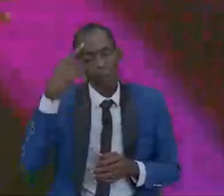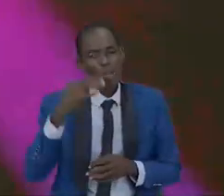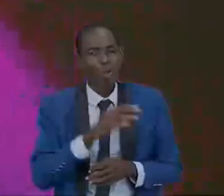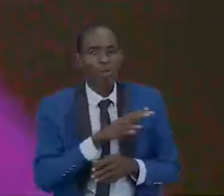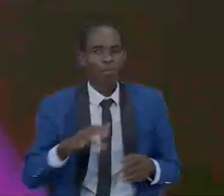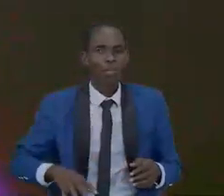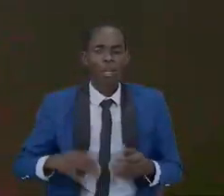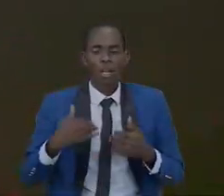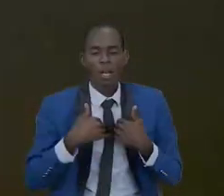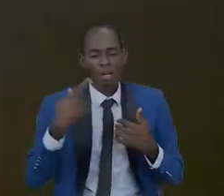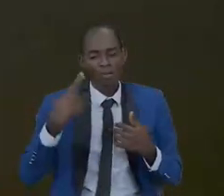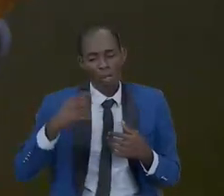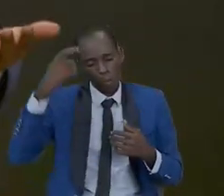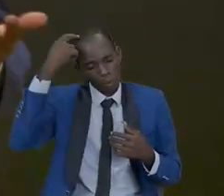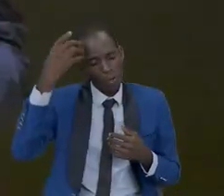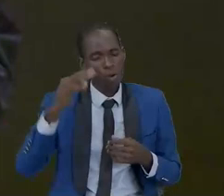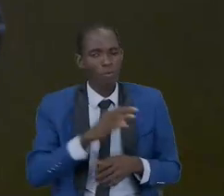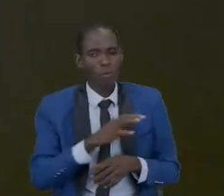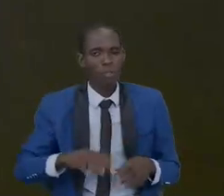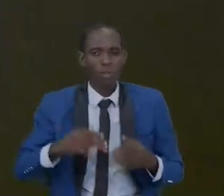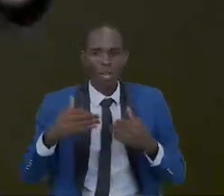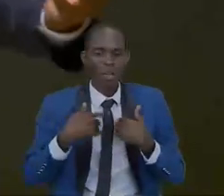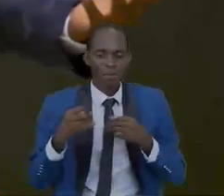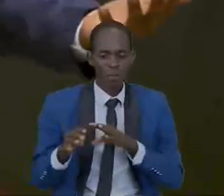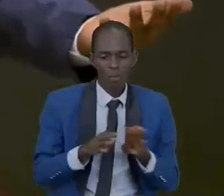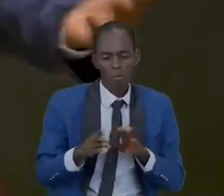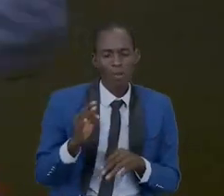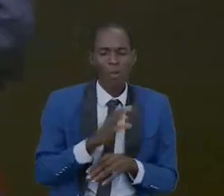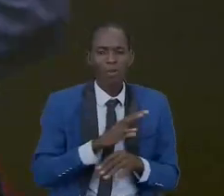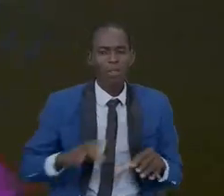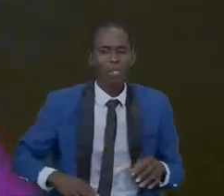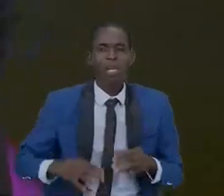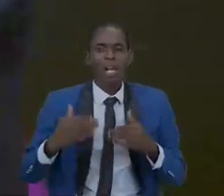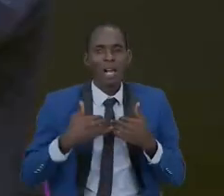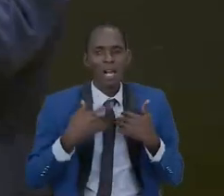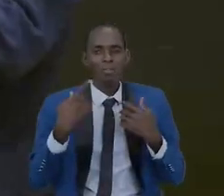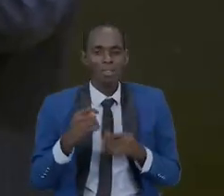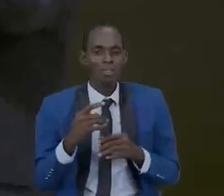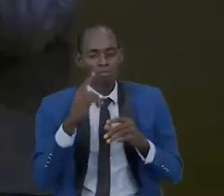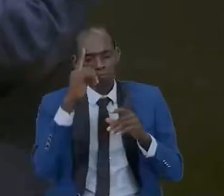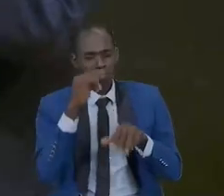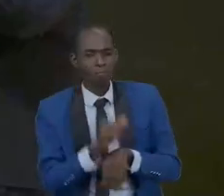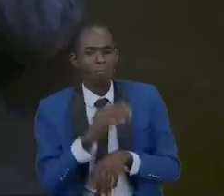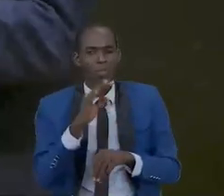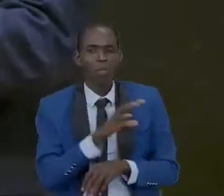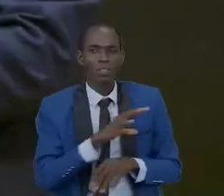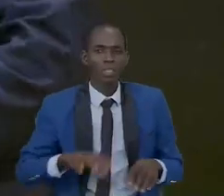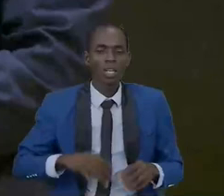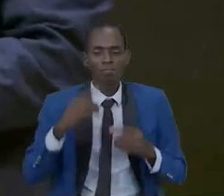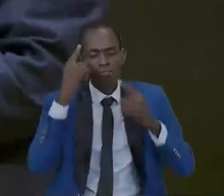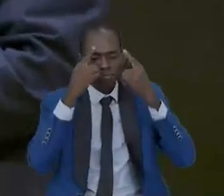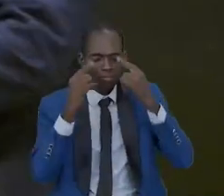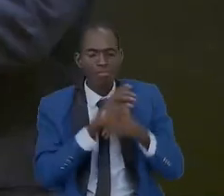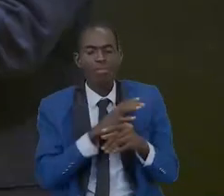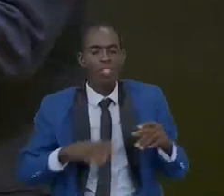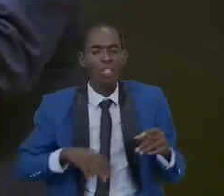les voix de Christian vous avez le comportant de Christ vous avez le style de vie de Christ est maintenant vous pensez comme Christ en tout